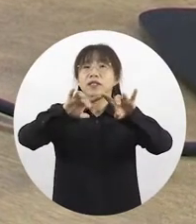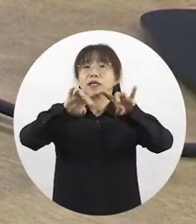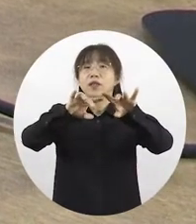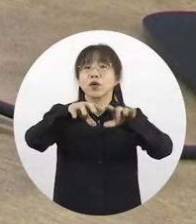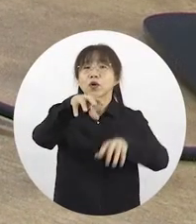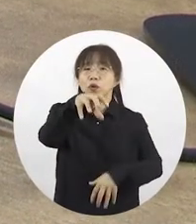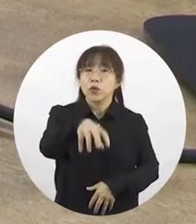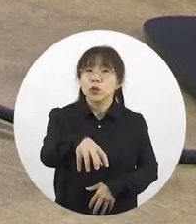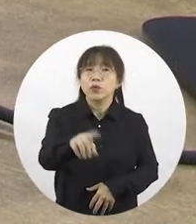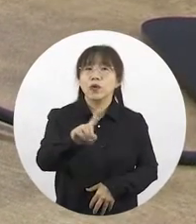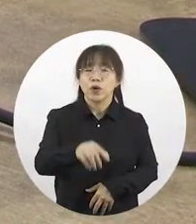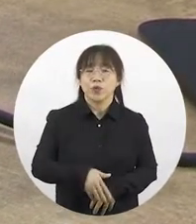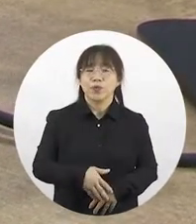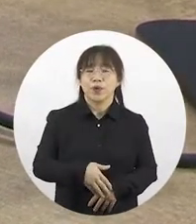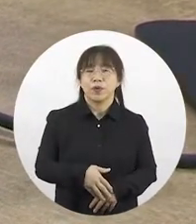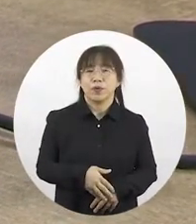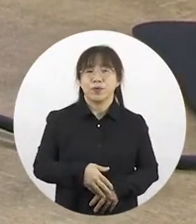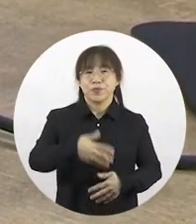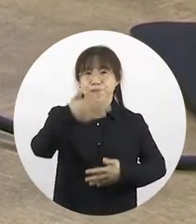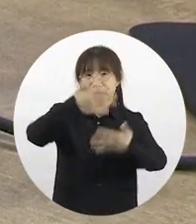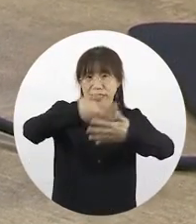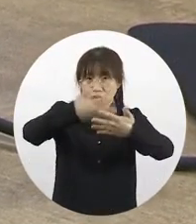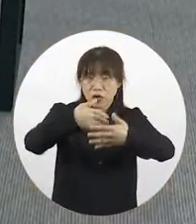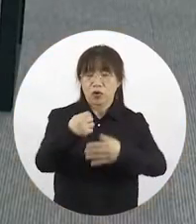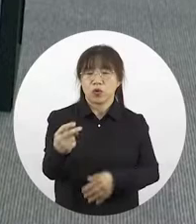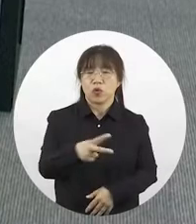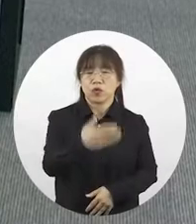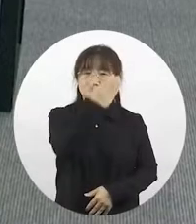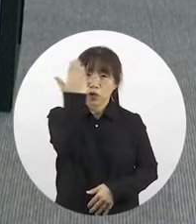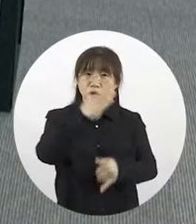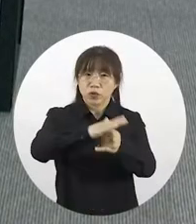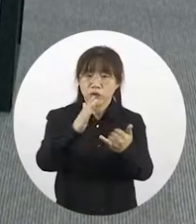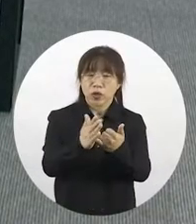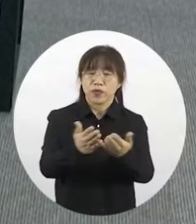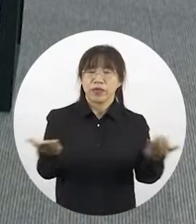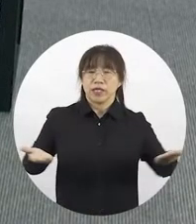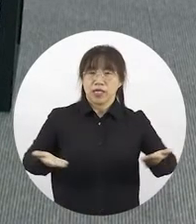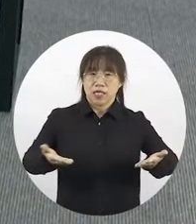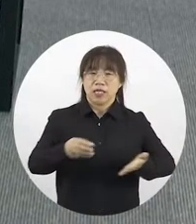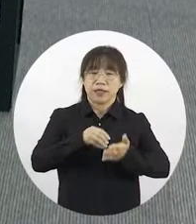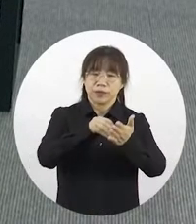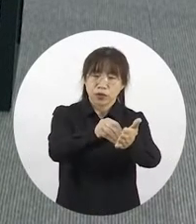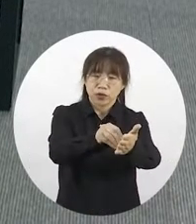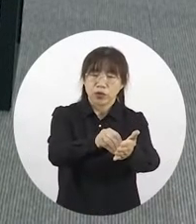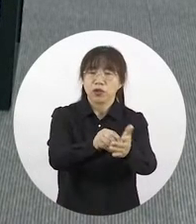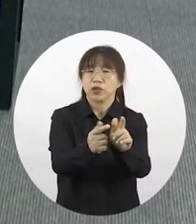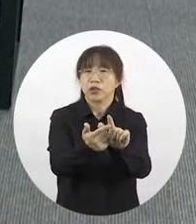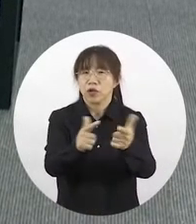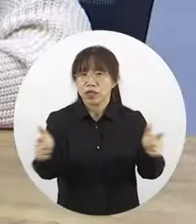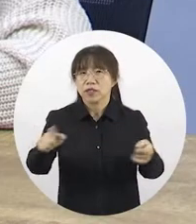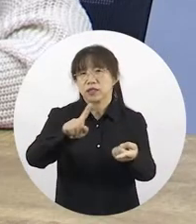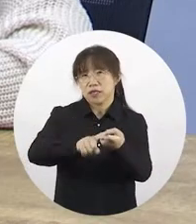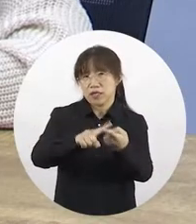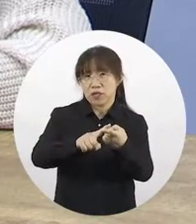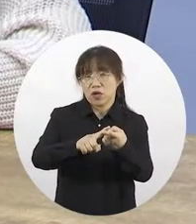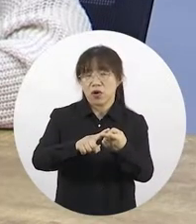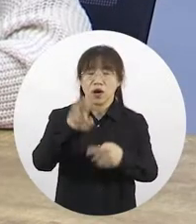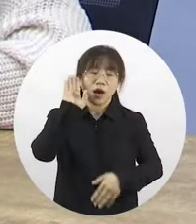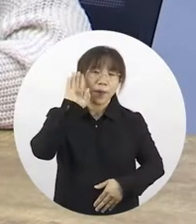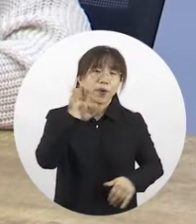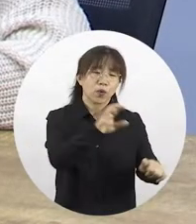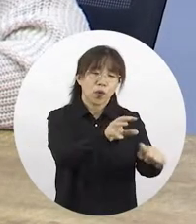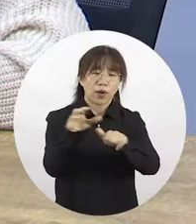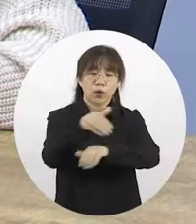한편 보이는 라디오 스튜디오는 미디어 교육뿐 아니라 청소년 진로직업 체험 프로그램을 운영하며 주민 소통